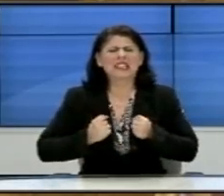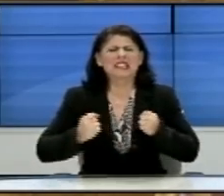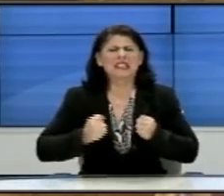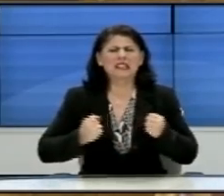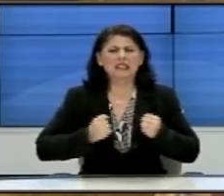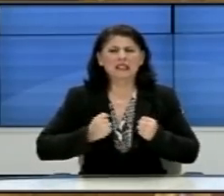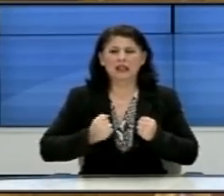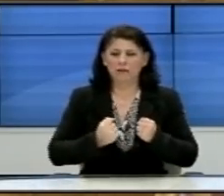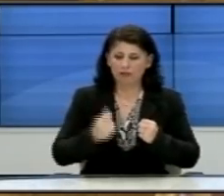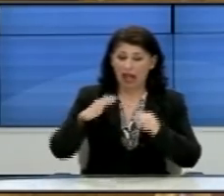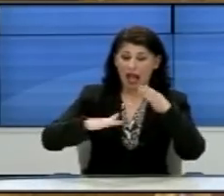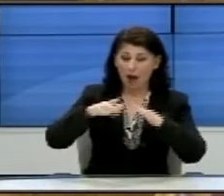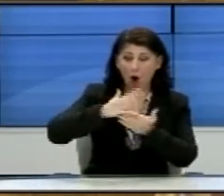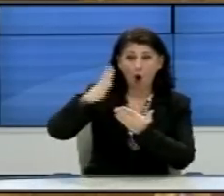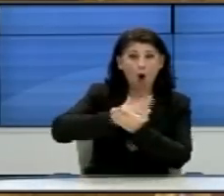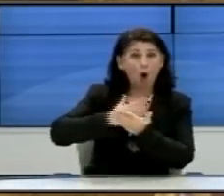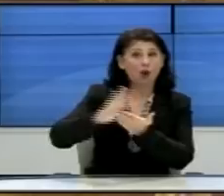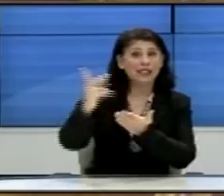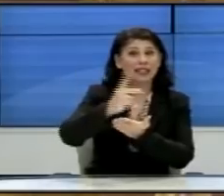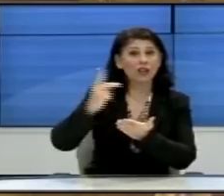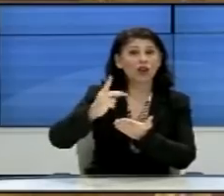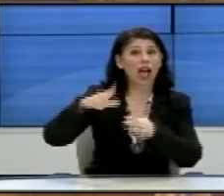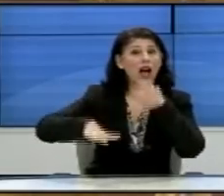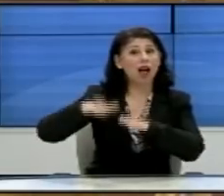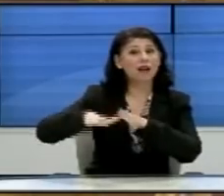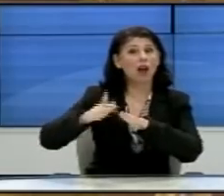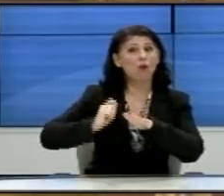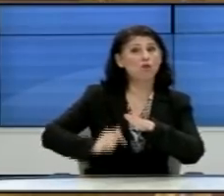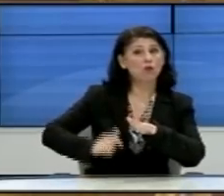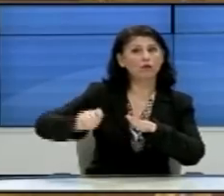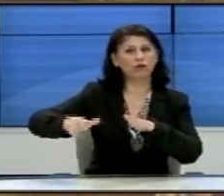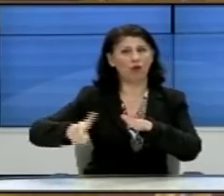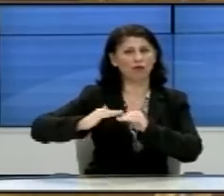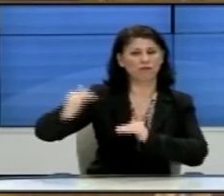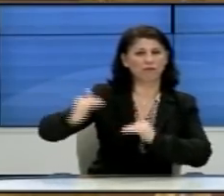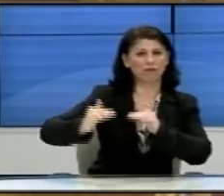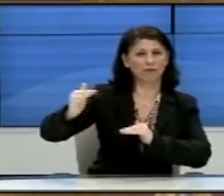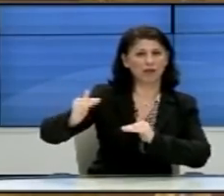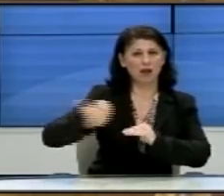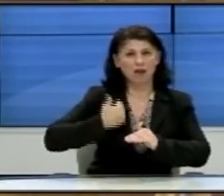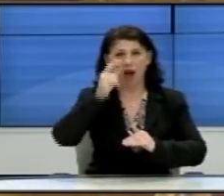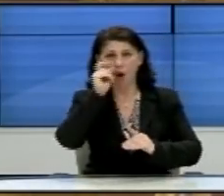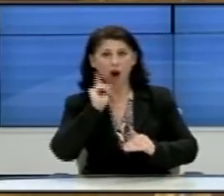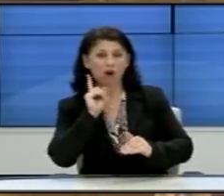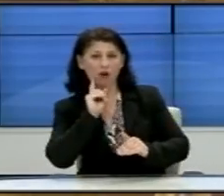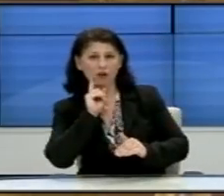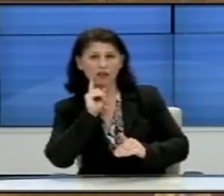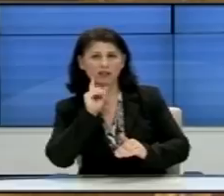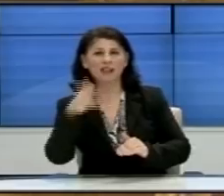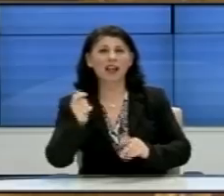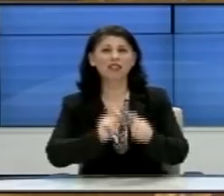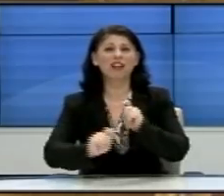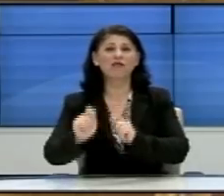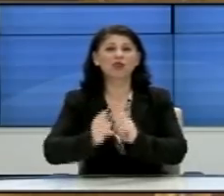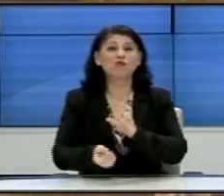ταξικής πολιτικής σας. Οι νέες και οι νέοι της χώρας θα γράψουν και αυτοί το ζωντανό, το καλύτερο σενάριο της